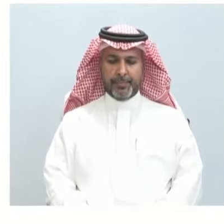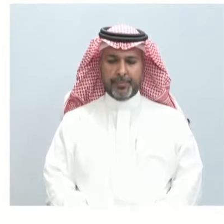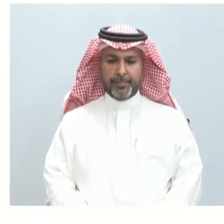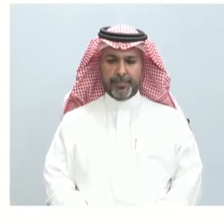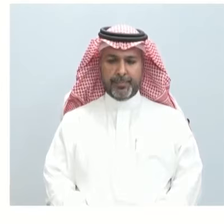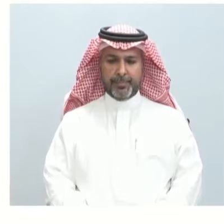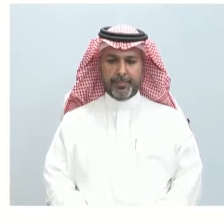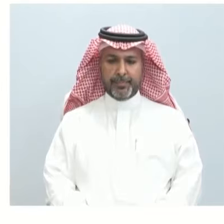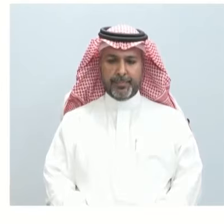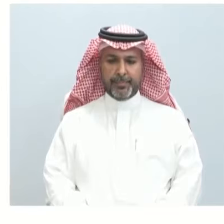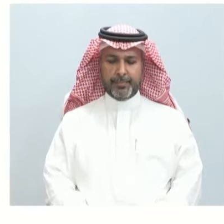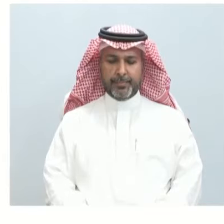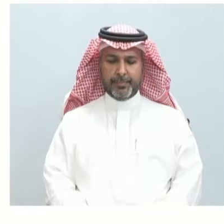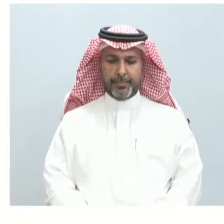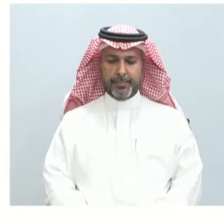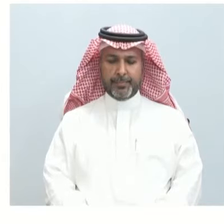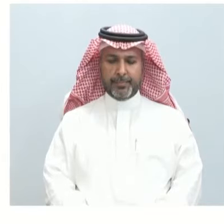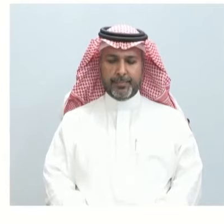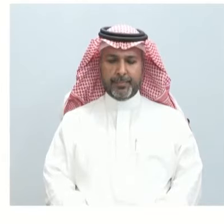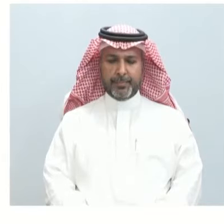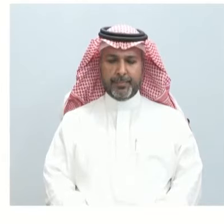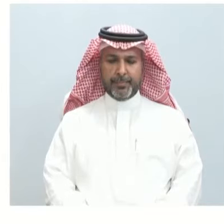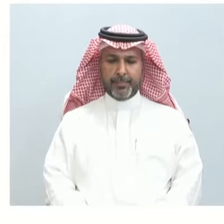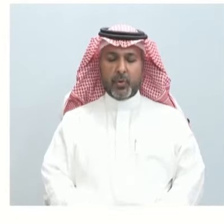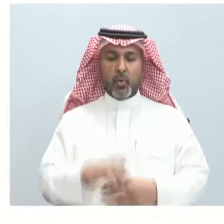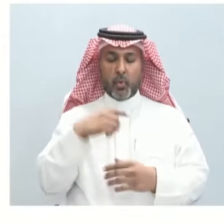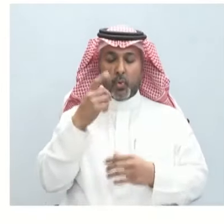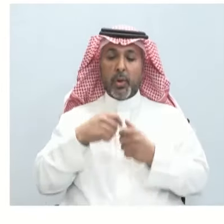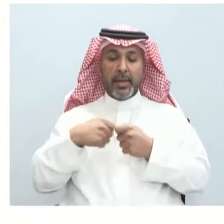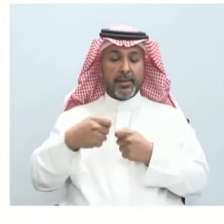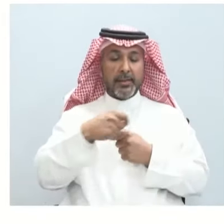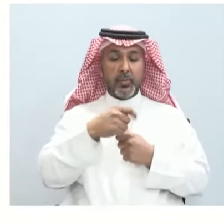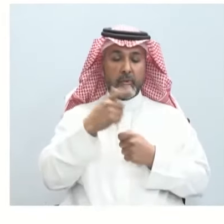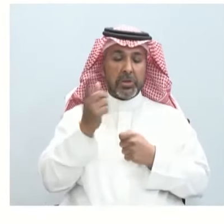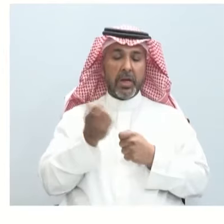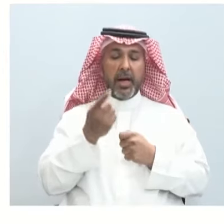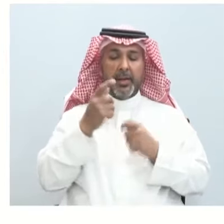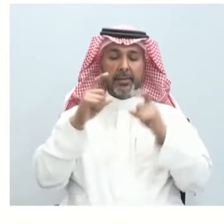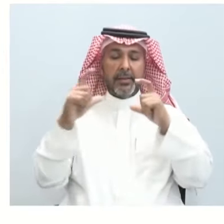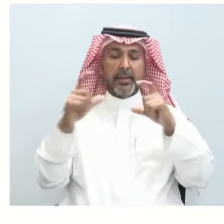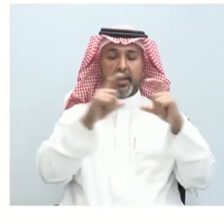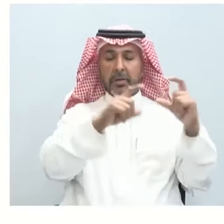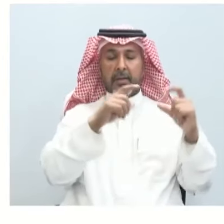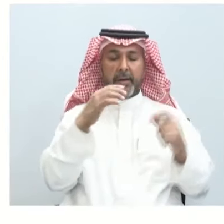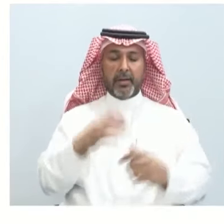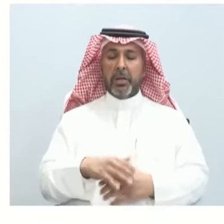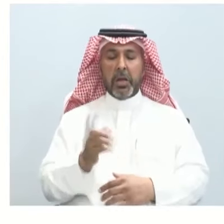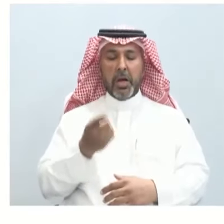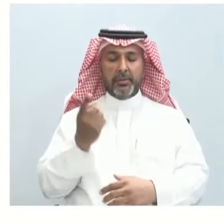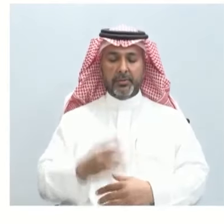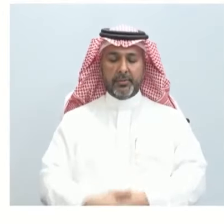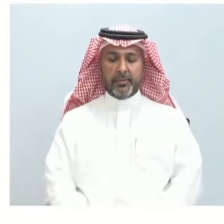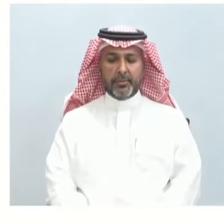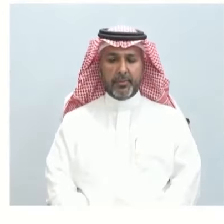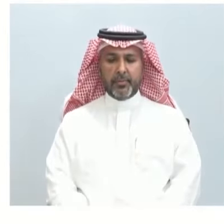نستطيع ان نستعمل خاصيه توزيع ضرب وحيده حد بكثيره حدود ولا استعملها في حياتنا العامه في عده